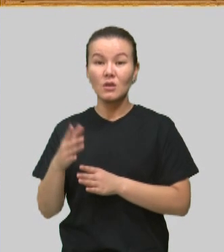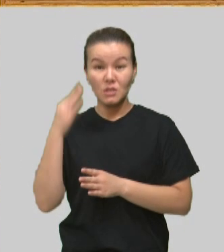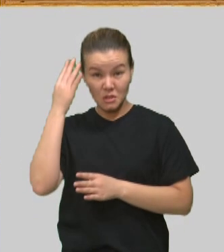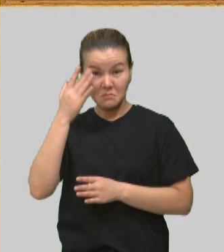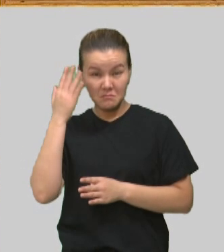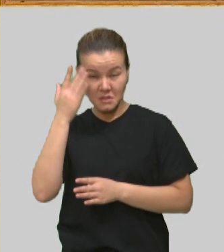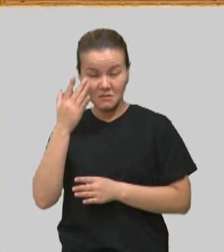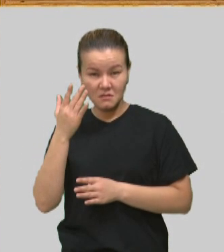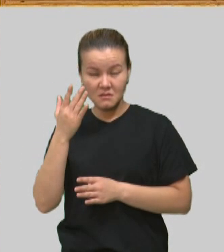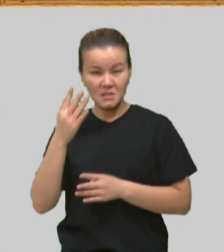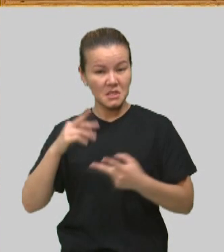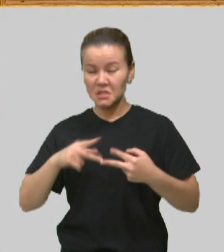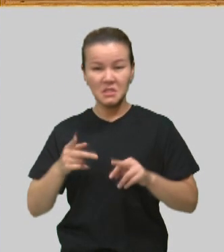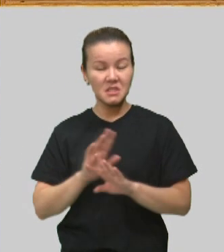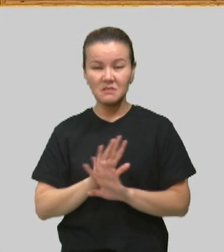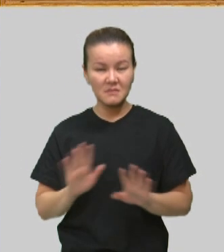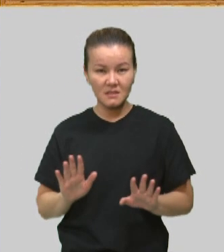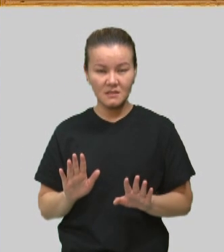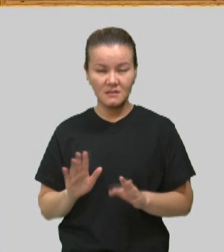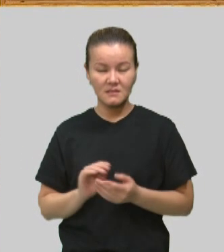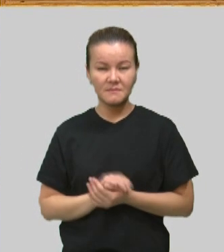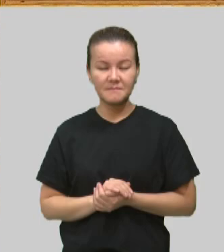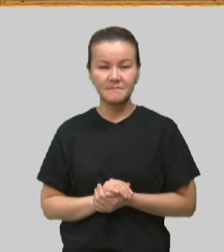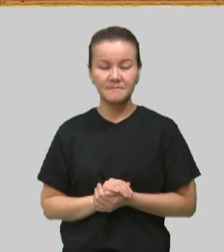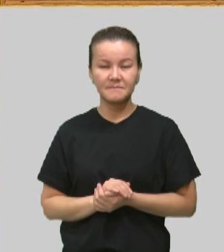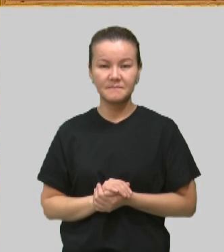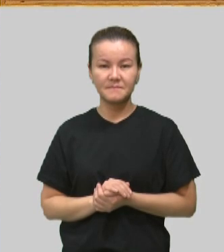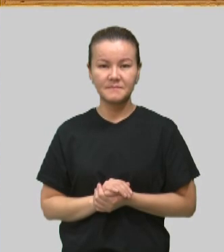его не изменился.